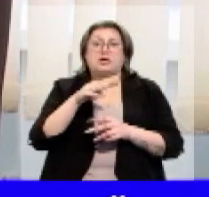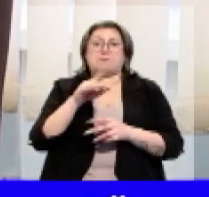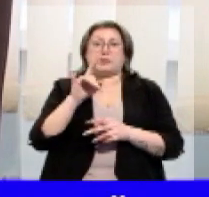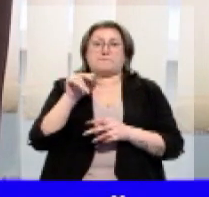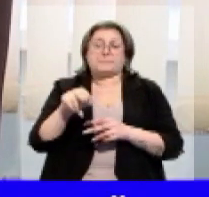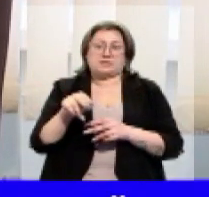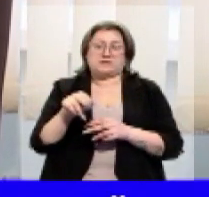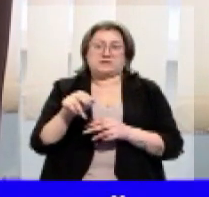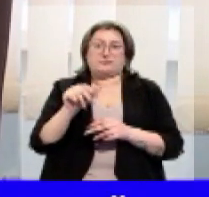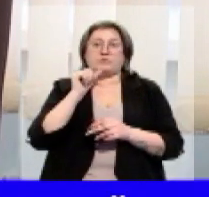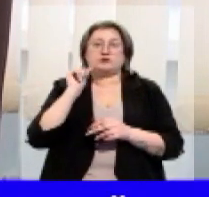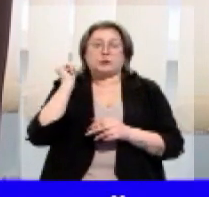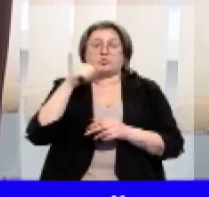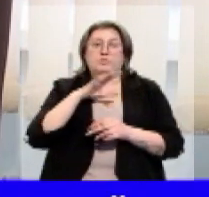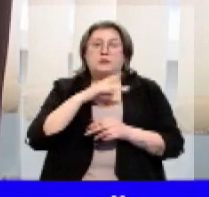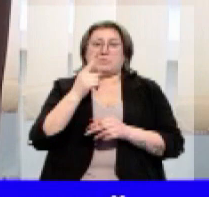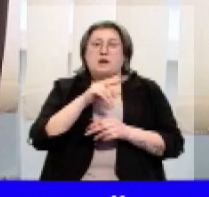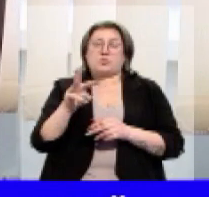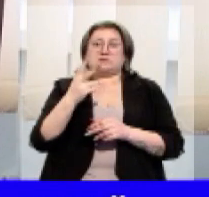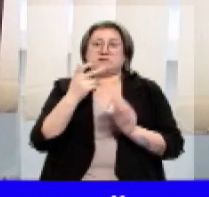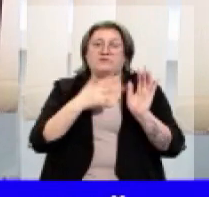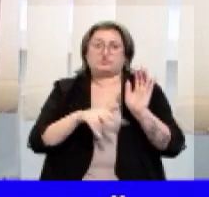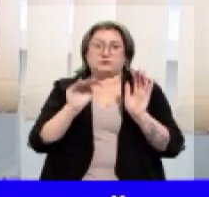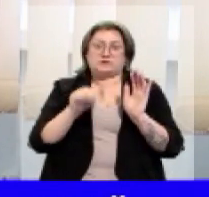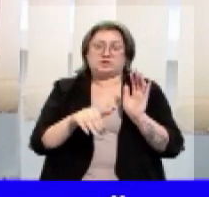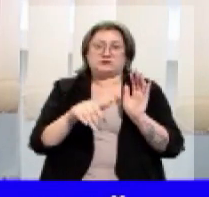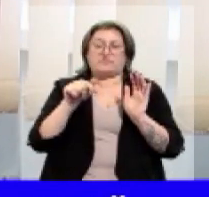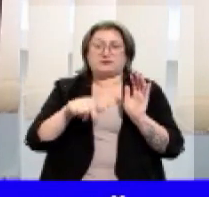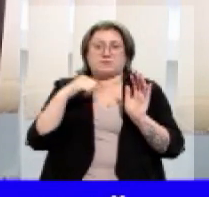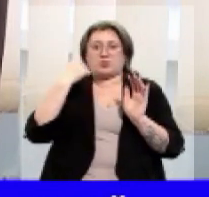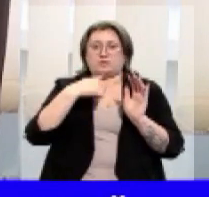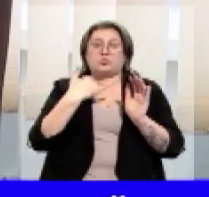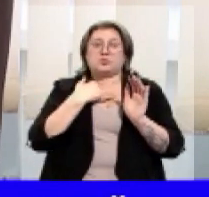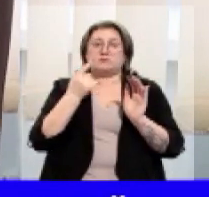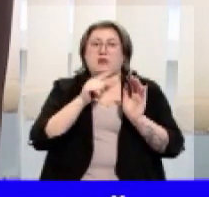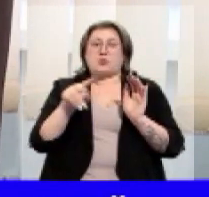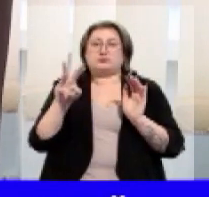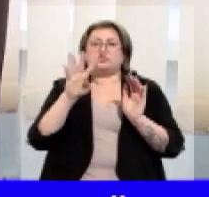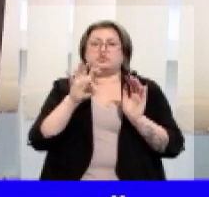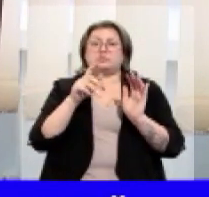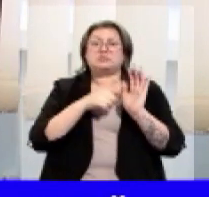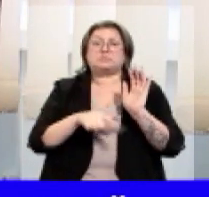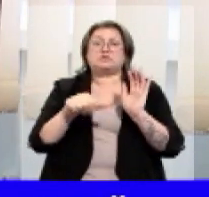МРП. В прошлом году это было 1 380 000, в этом году у нас